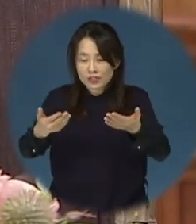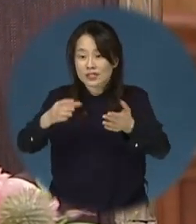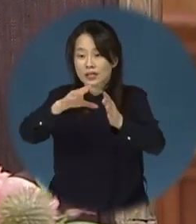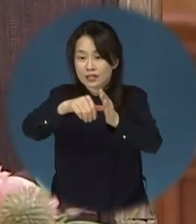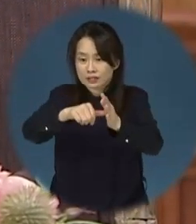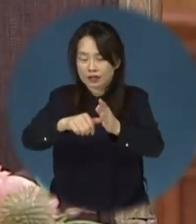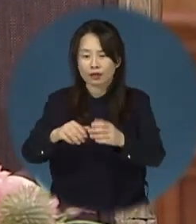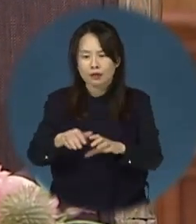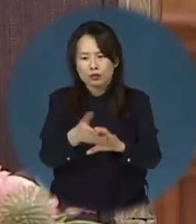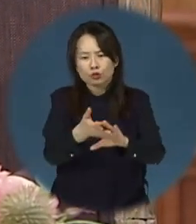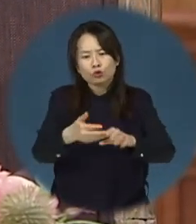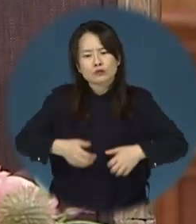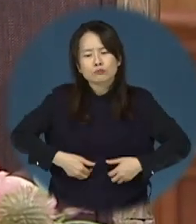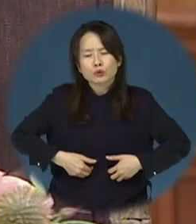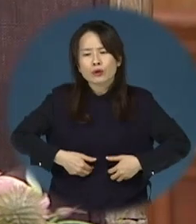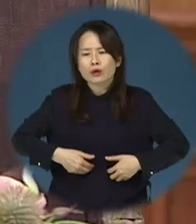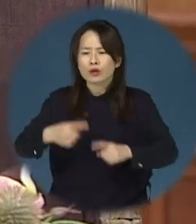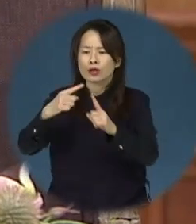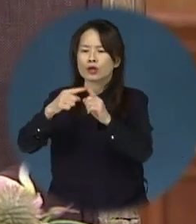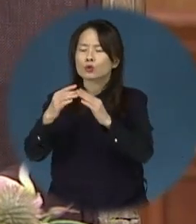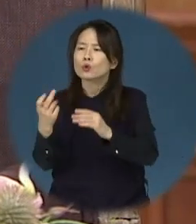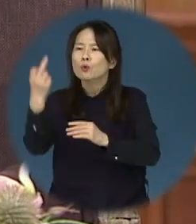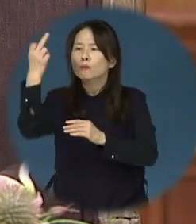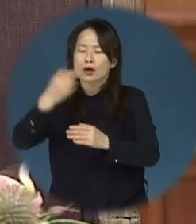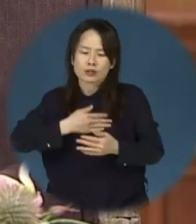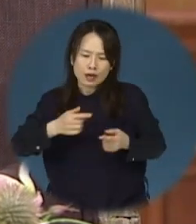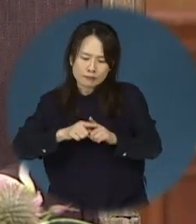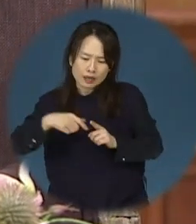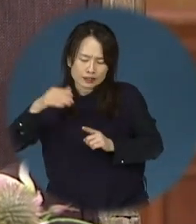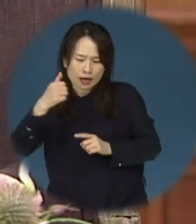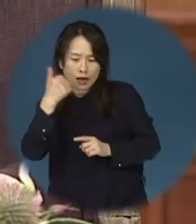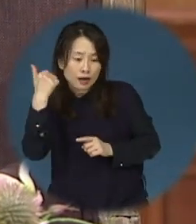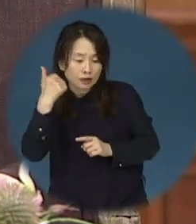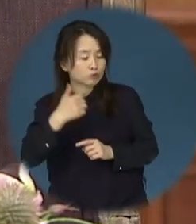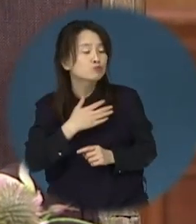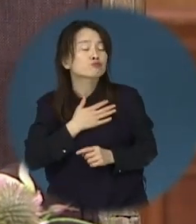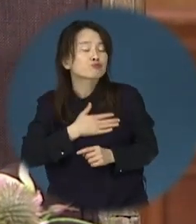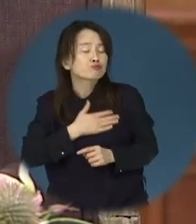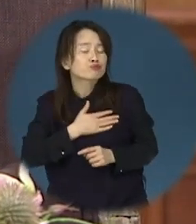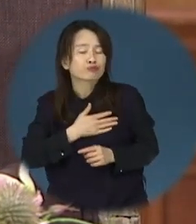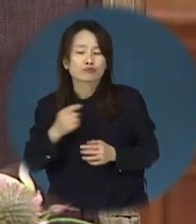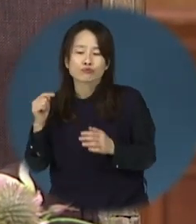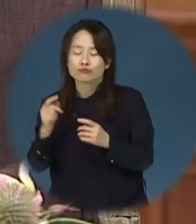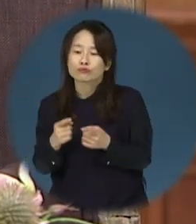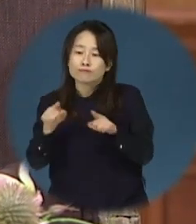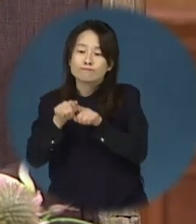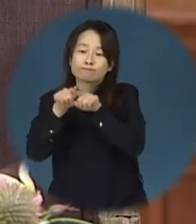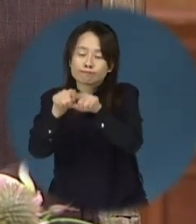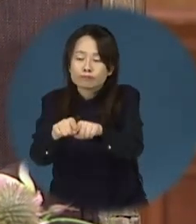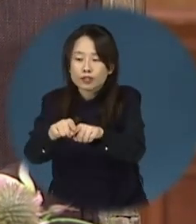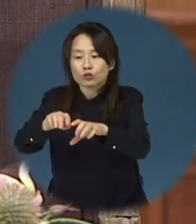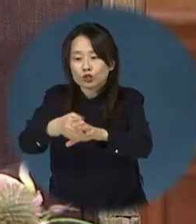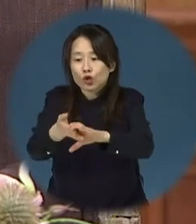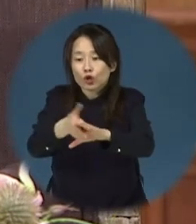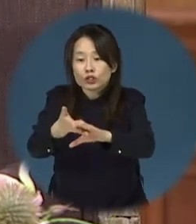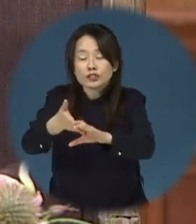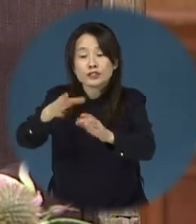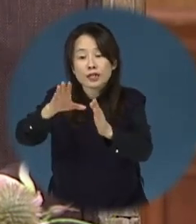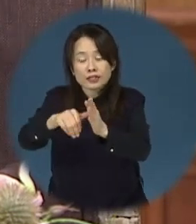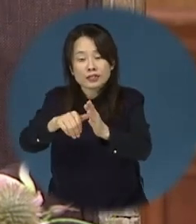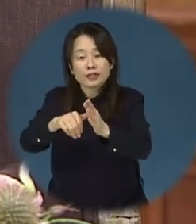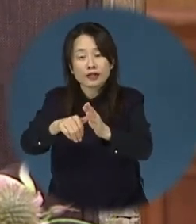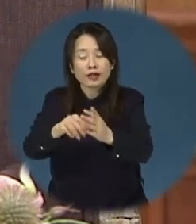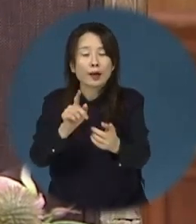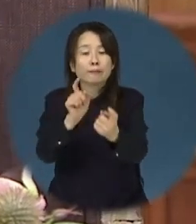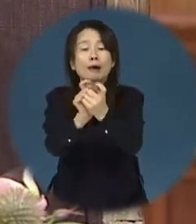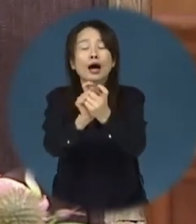사람 필요하다 교회 오빠가 같이 가자 그래가지고 가서 설거지를 이제 하기 시작하면서 노숙인이라는 사람들을 처음 만났죠. 근데 그렇죠. 그때랑